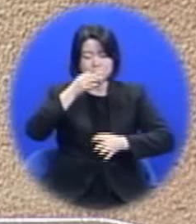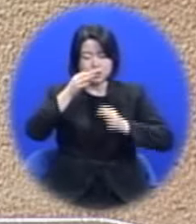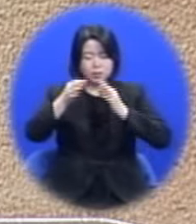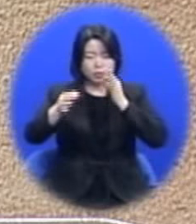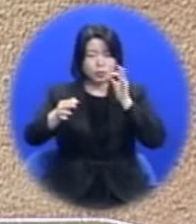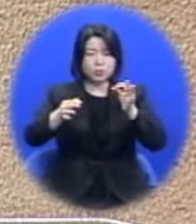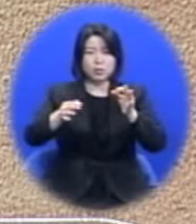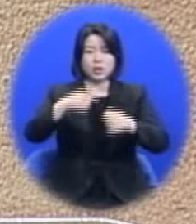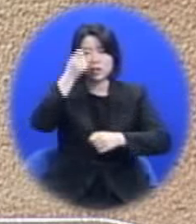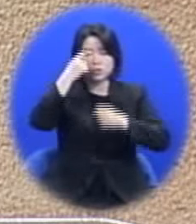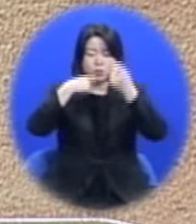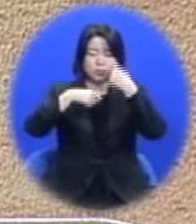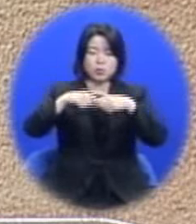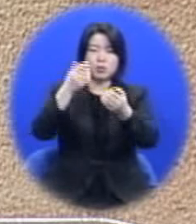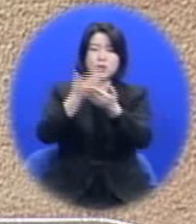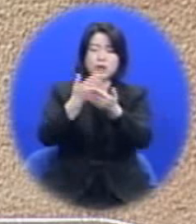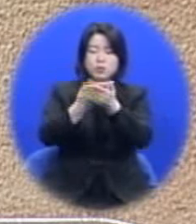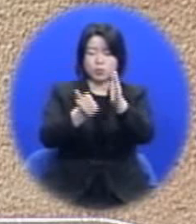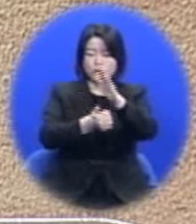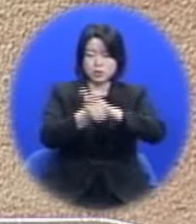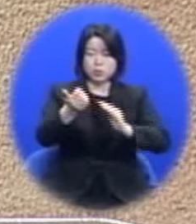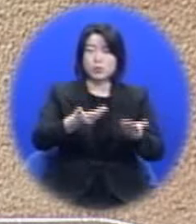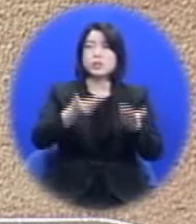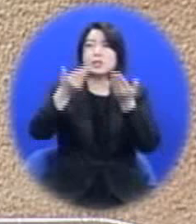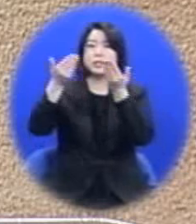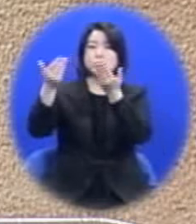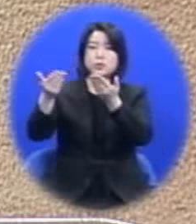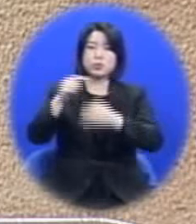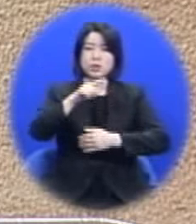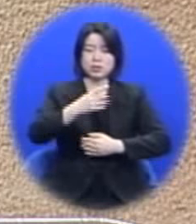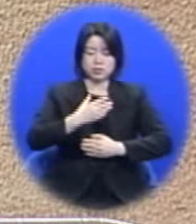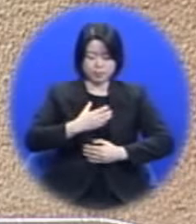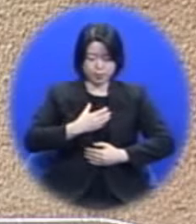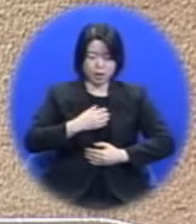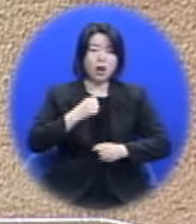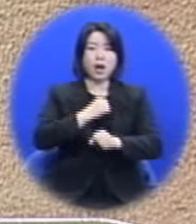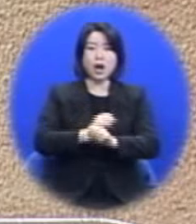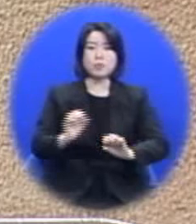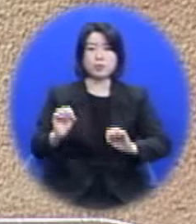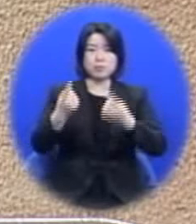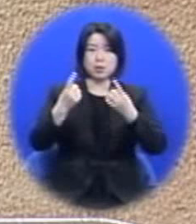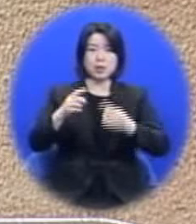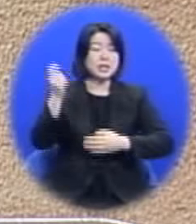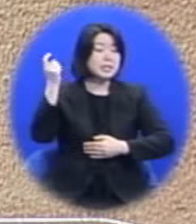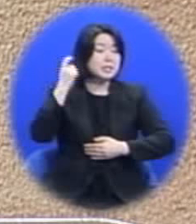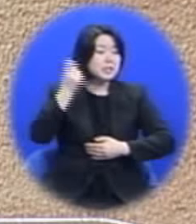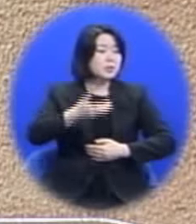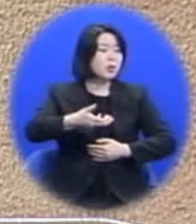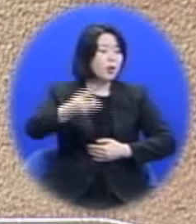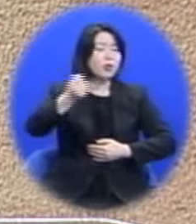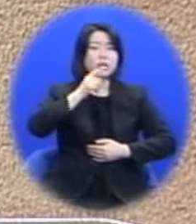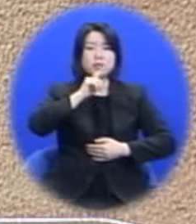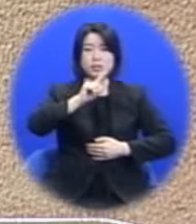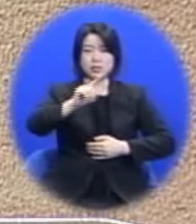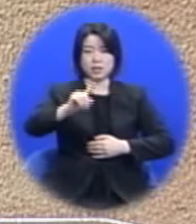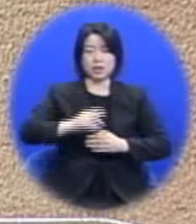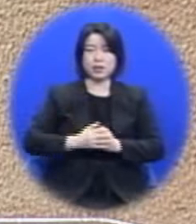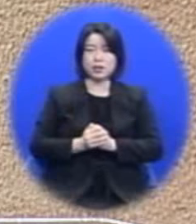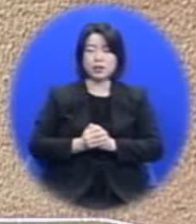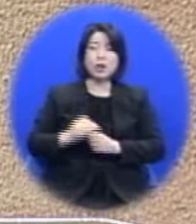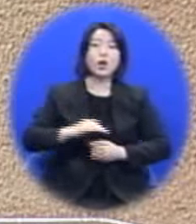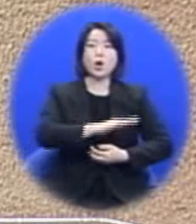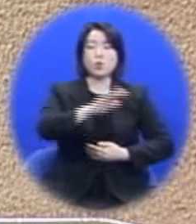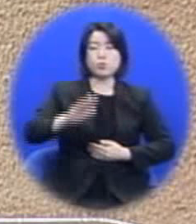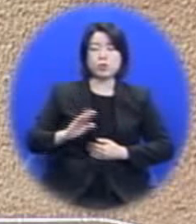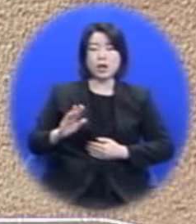눈물로 간구와 소원을 올렸고 그의 경건하심으로 말미암아 들으심을 얻었느니라. 우리가